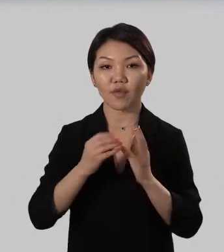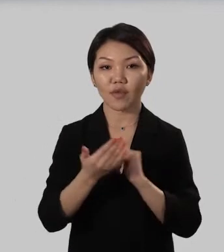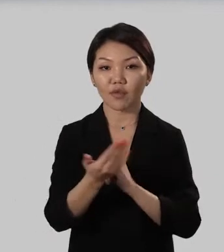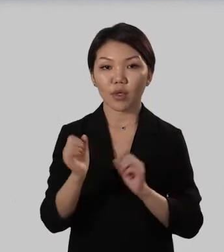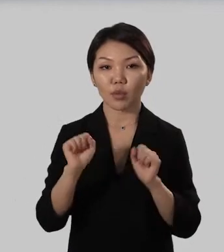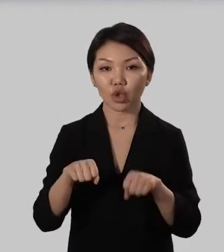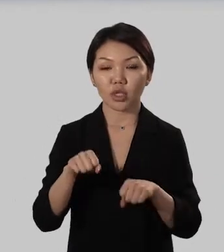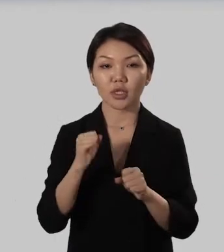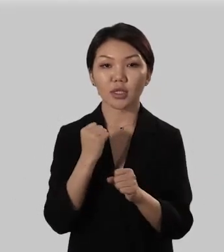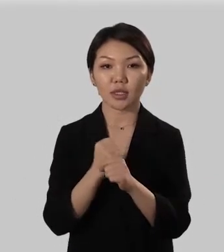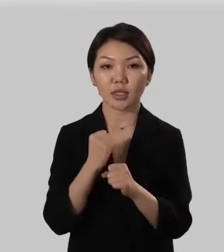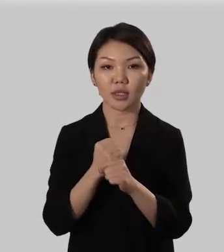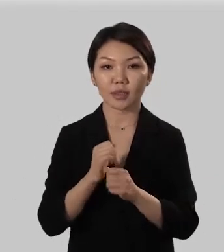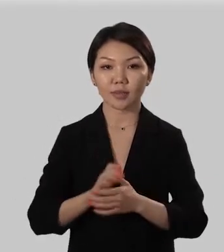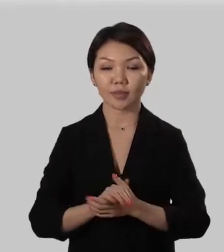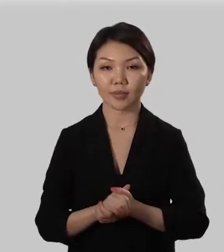можете сделать